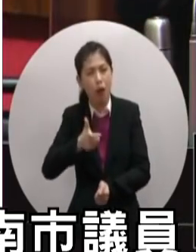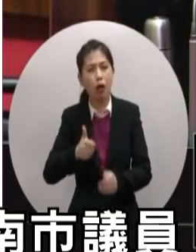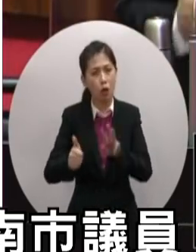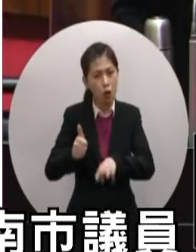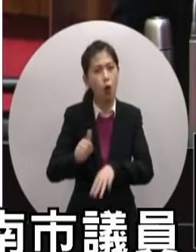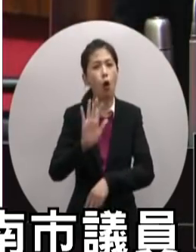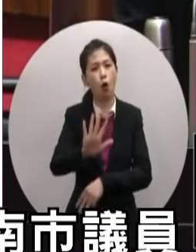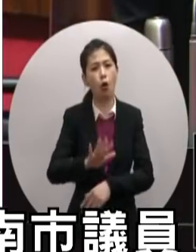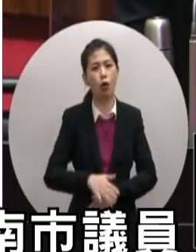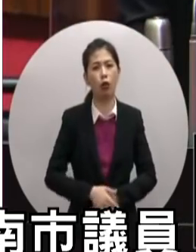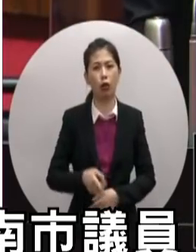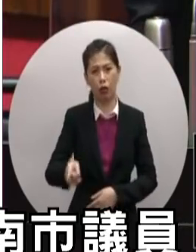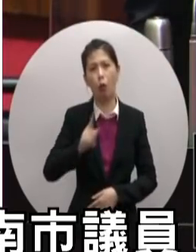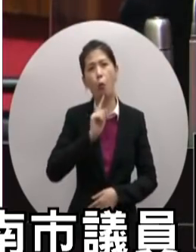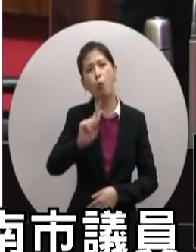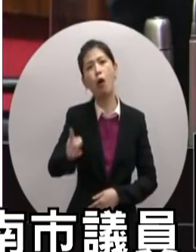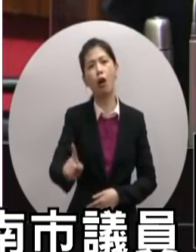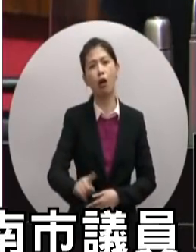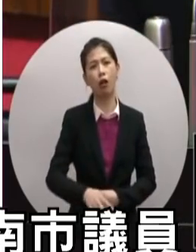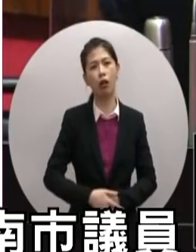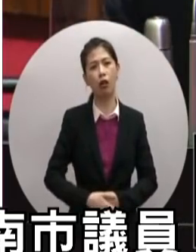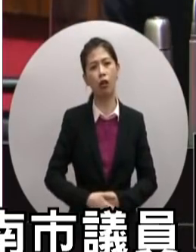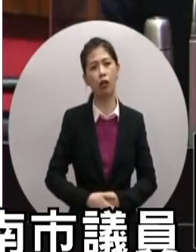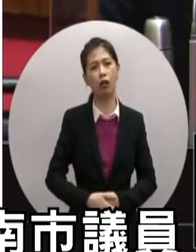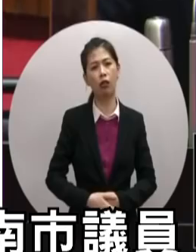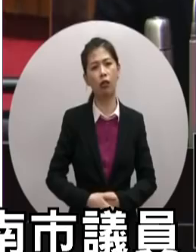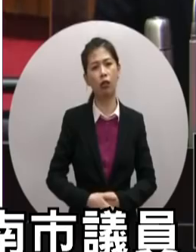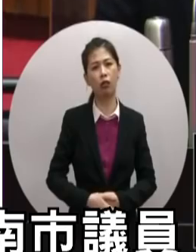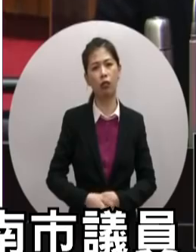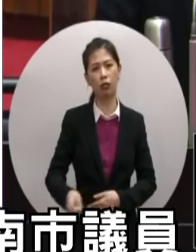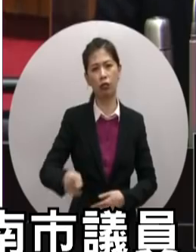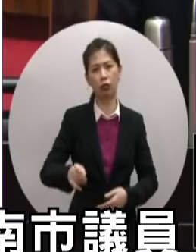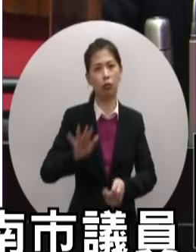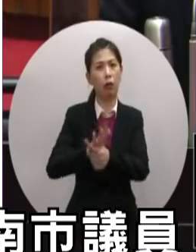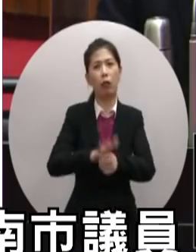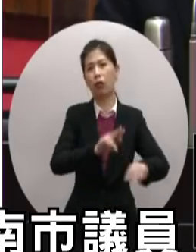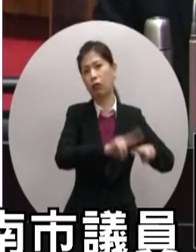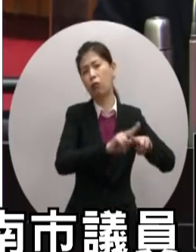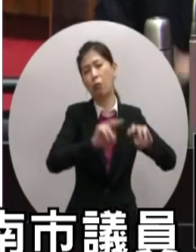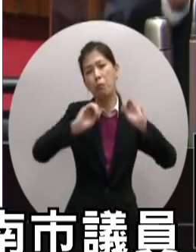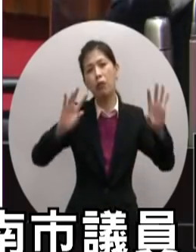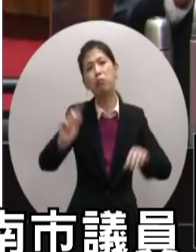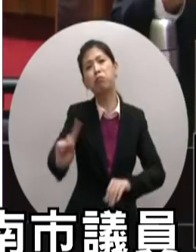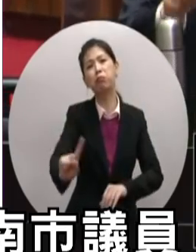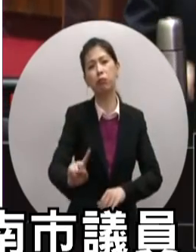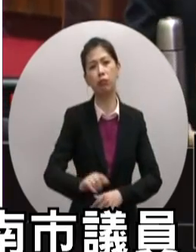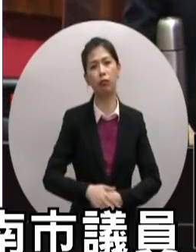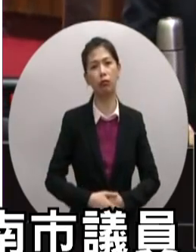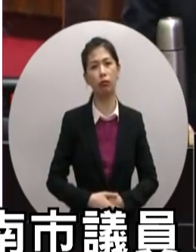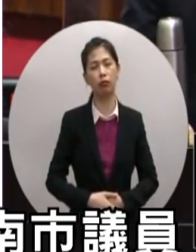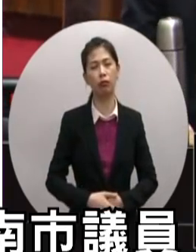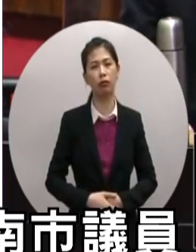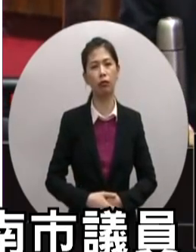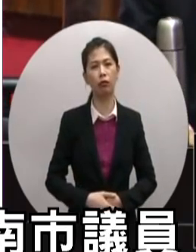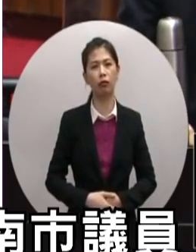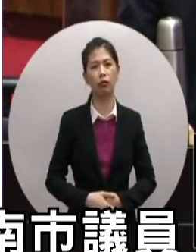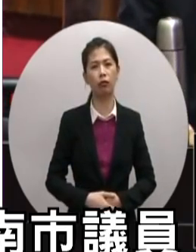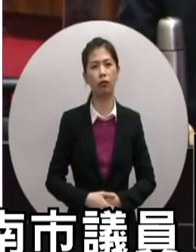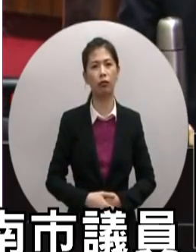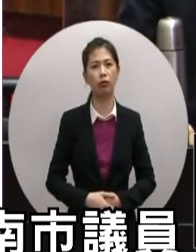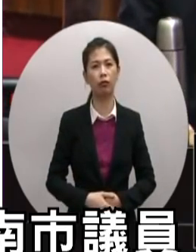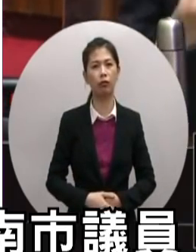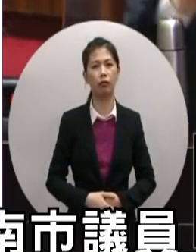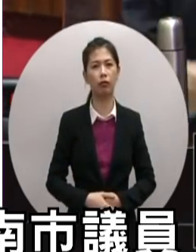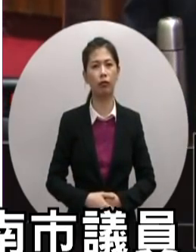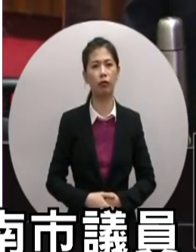后面的工作还很多，你真正要进度到这边，那是做后壁的工课啊。那今天委员问你的不是这样嘛？就